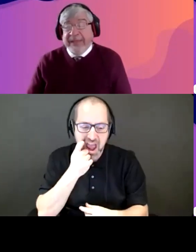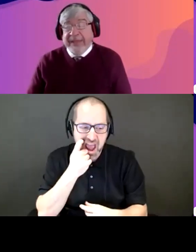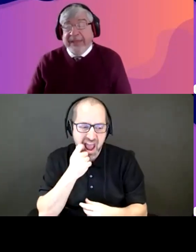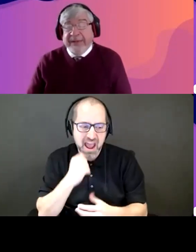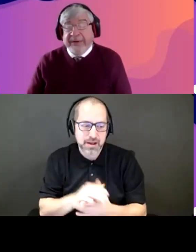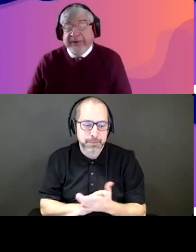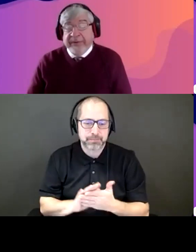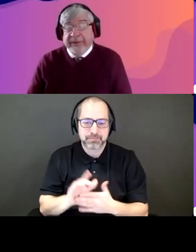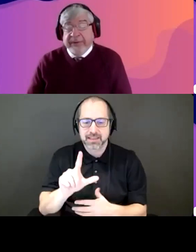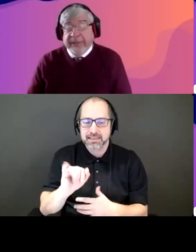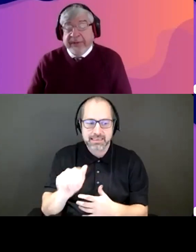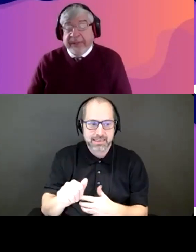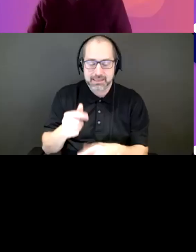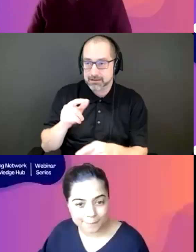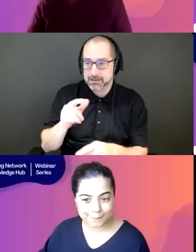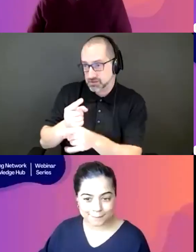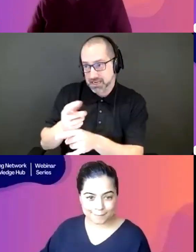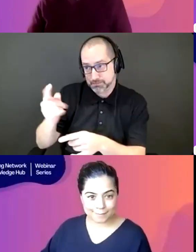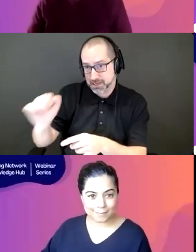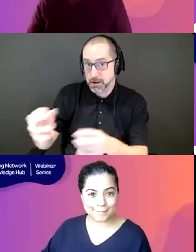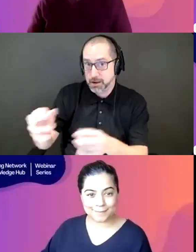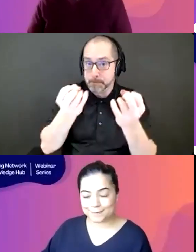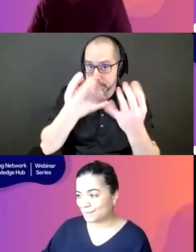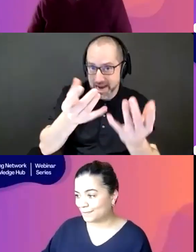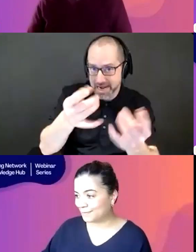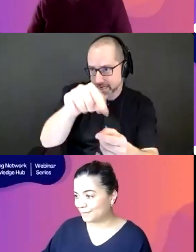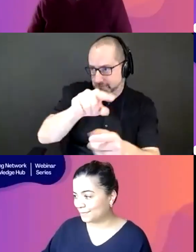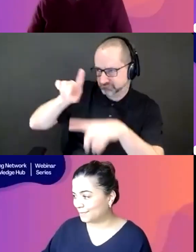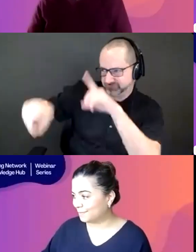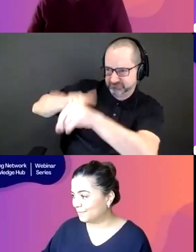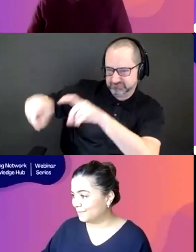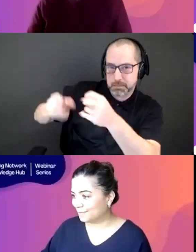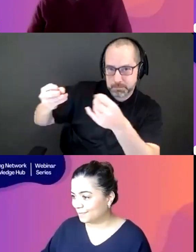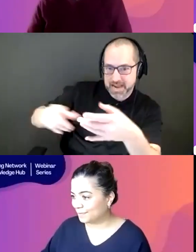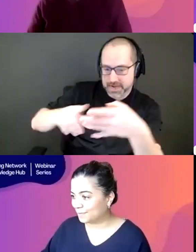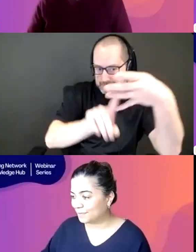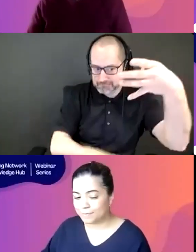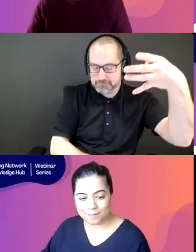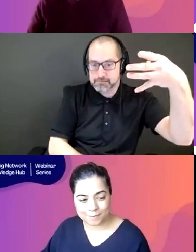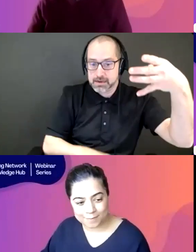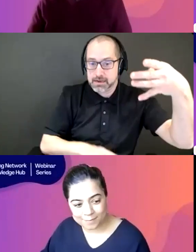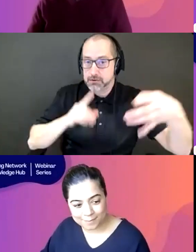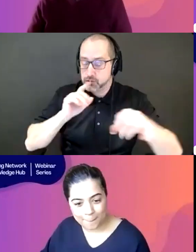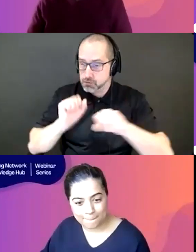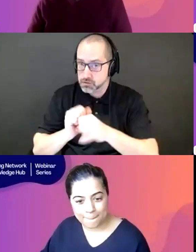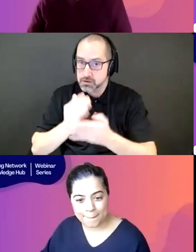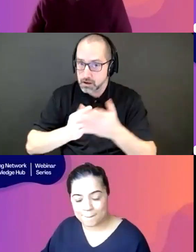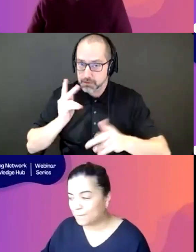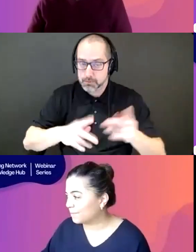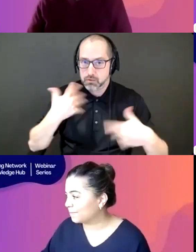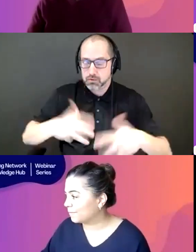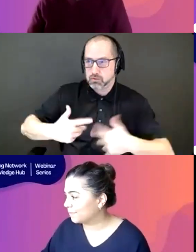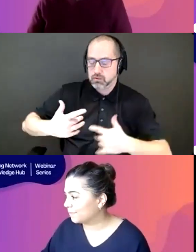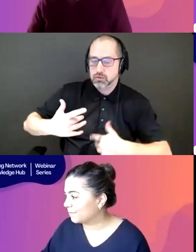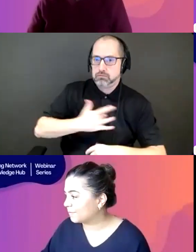traiter des questions formidables qu'on reçoit il y a tant de questions à vous poser vous avez vraiment touché à